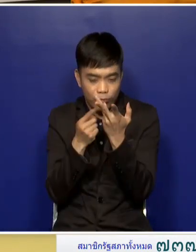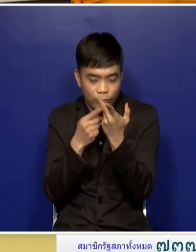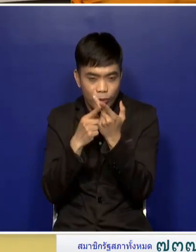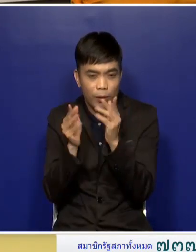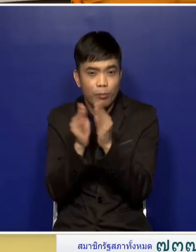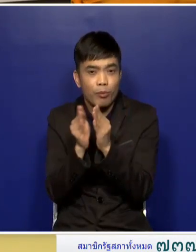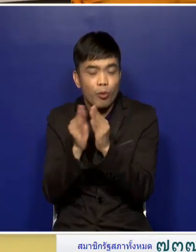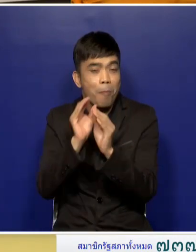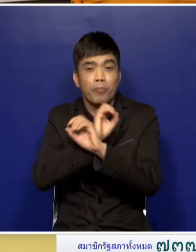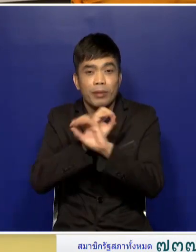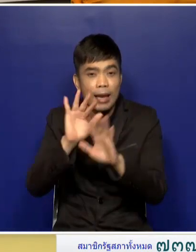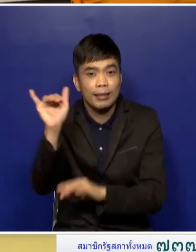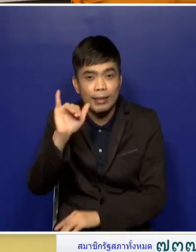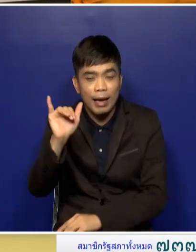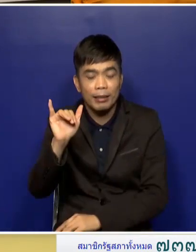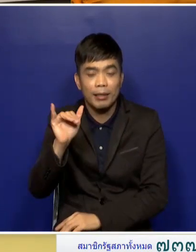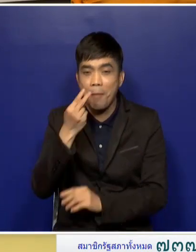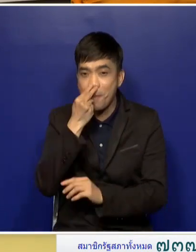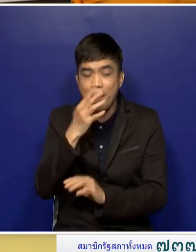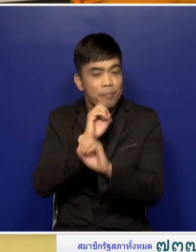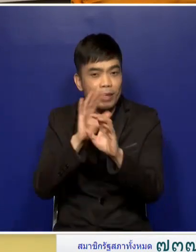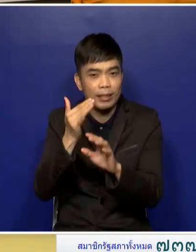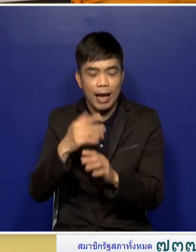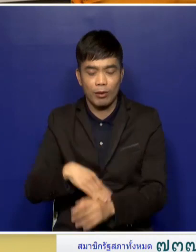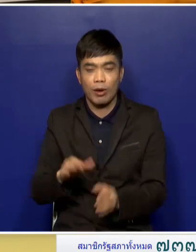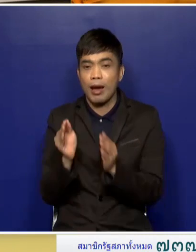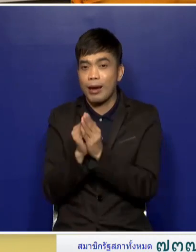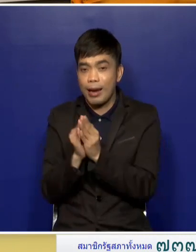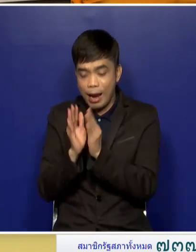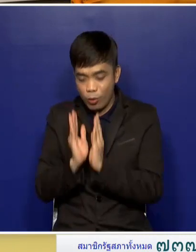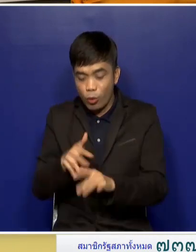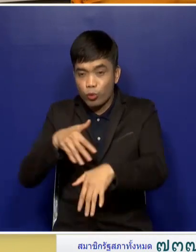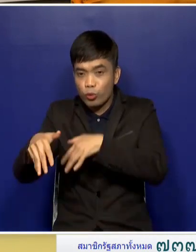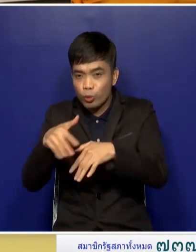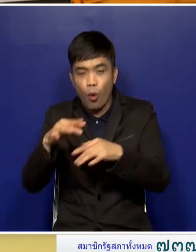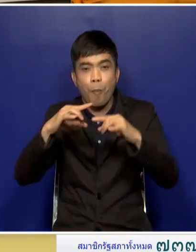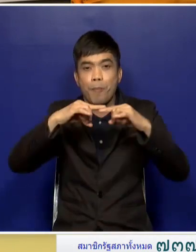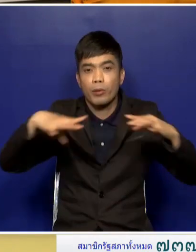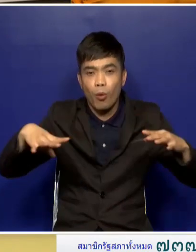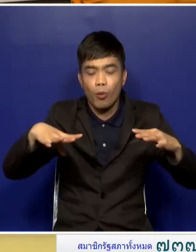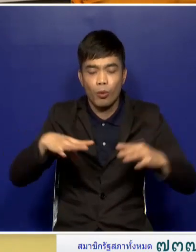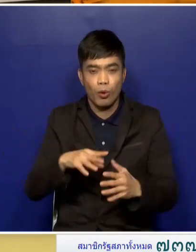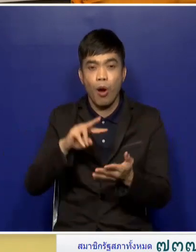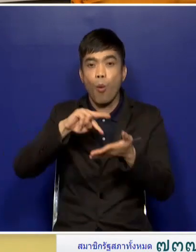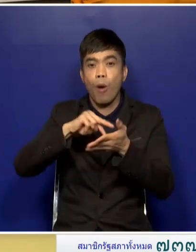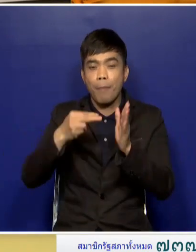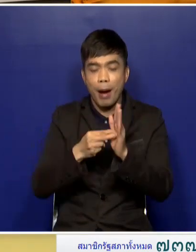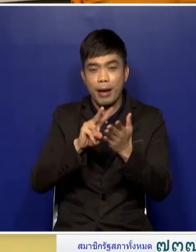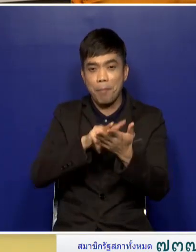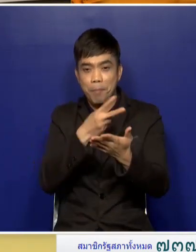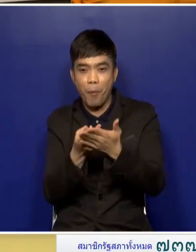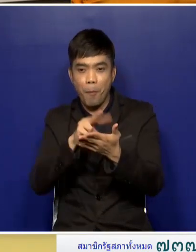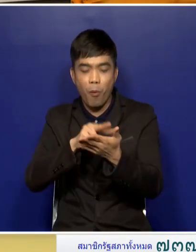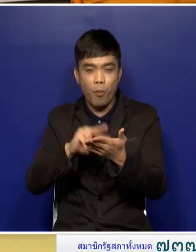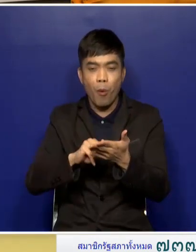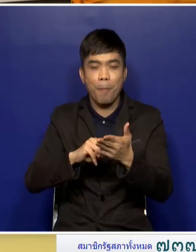ลัษณะของคะแนนองพน้ประชาชนนั้นมันไม่ตรงไปที่ผู้สมัครนะครัหอจะทำให เกิดการติความย้อนหังซึทำให้เรื่นจะ